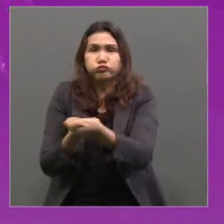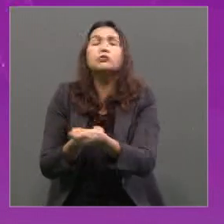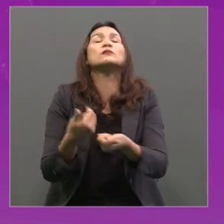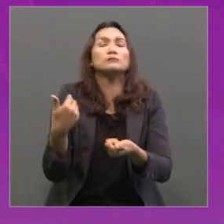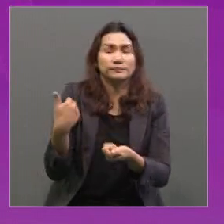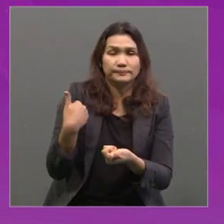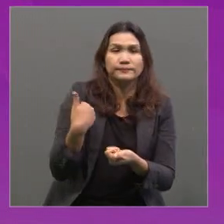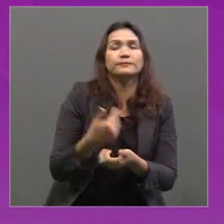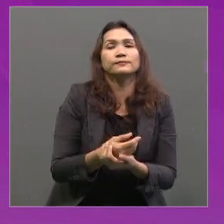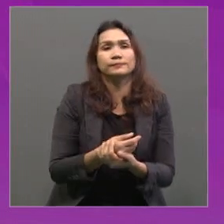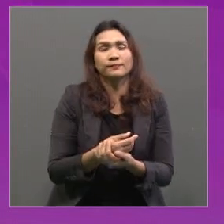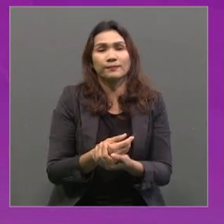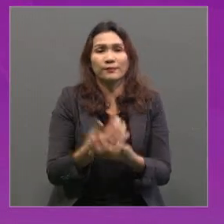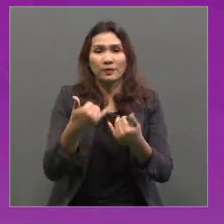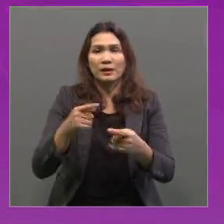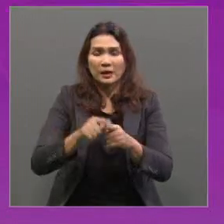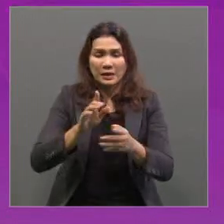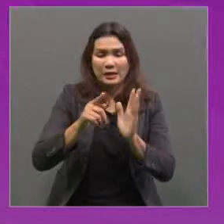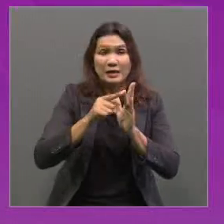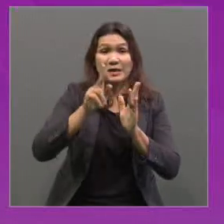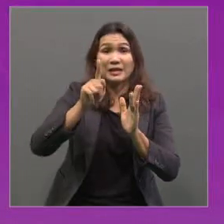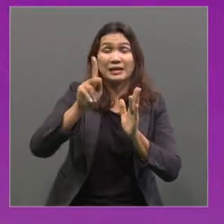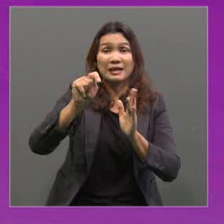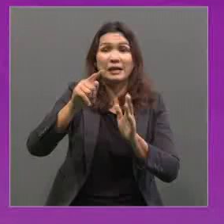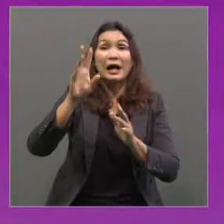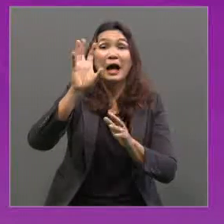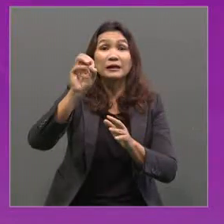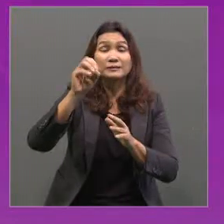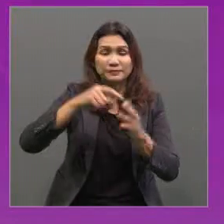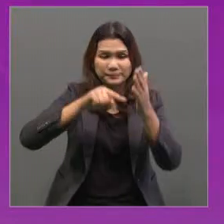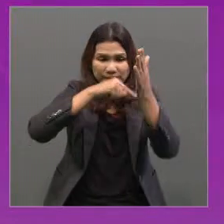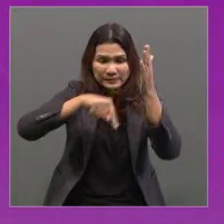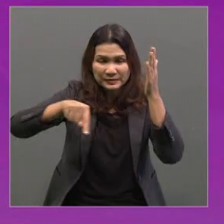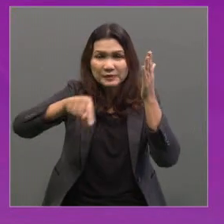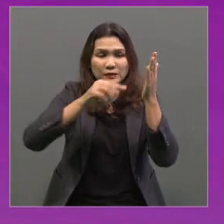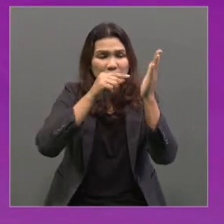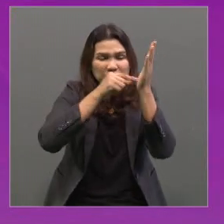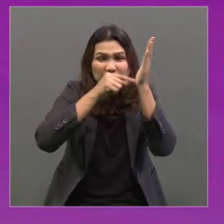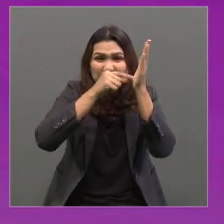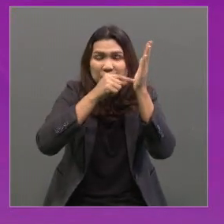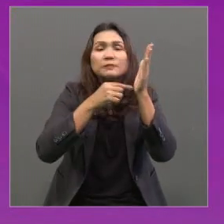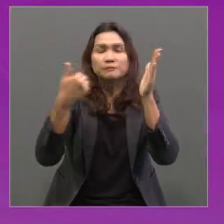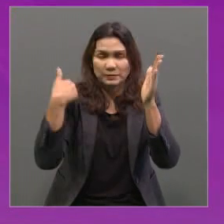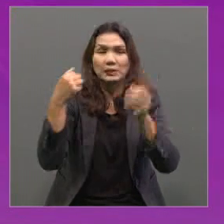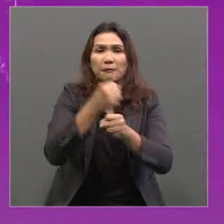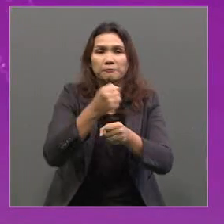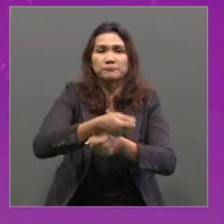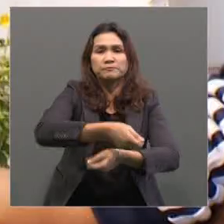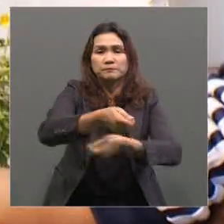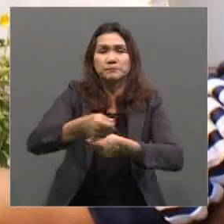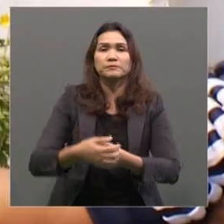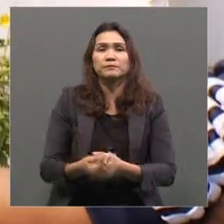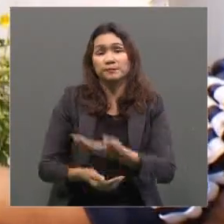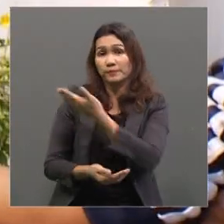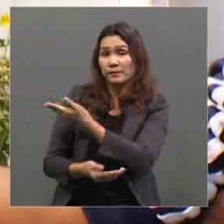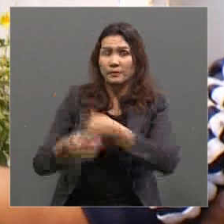ต่างๆในพื้นที ่ใช่เห็นบอกว่าทั้ง50เขตของกทมเลยนะคะที่มีการจัดทำ Big Cleaning Day นะคะโดยนายขจิตชัชวานิชค่ะปลั